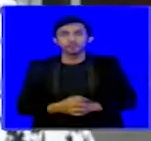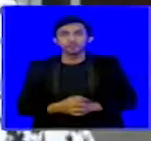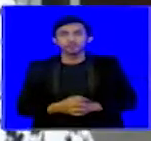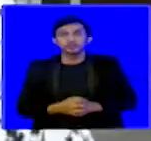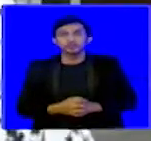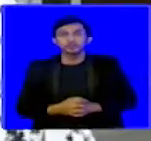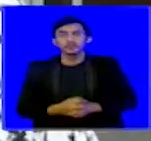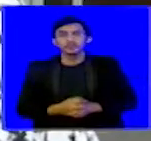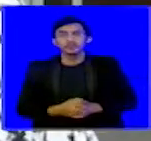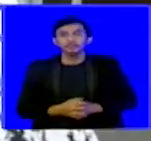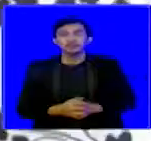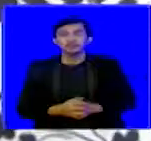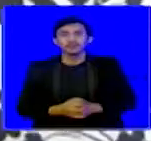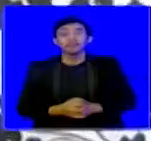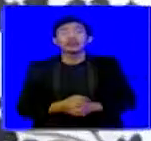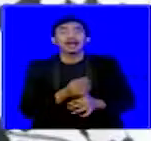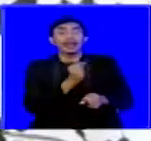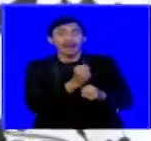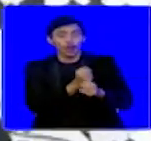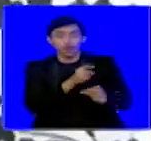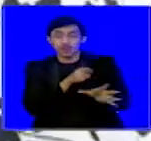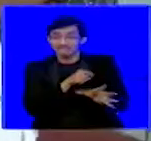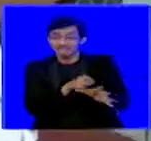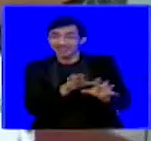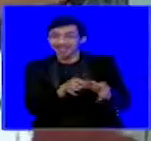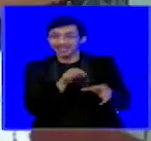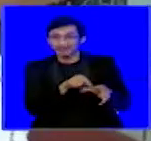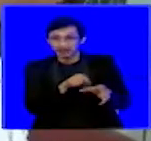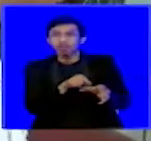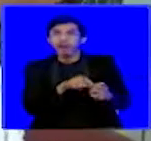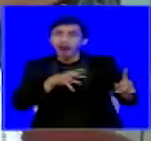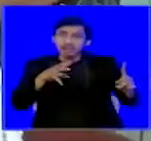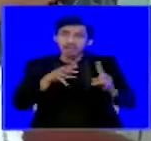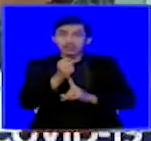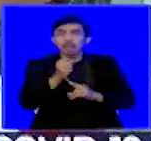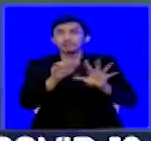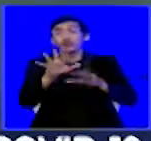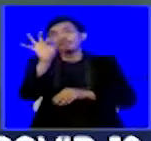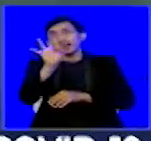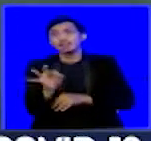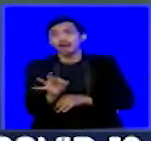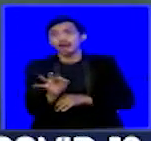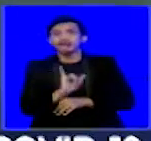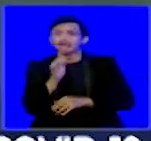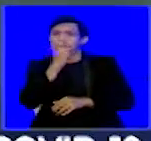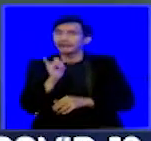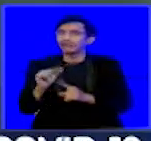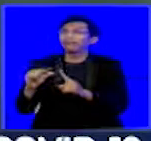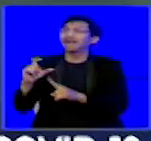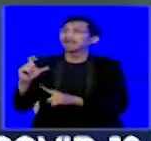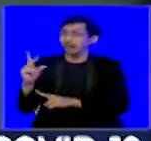Genos menjadi pilihan alat uji COVID-19 karena akurasinya yang mencapai 90%, dengan waktu pengujian yang singkat dan harga tes yang